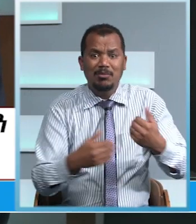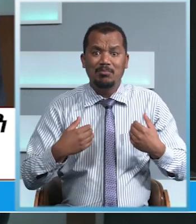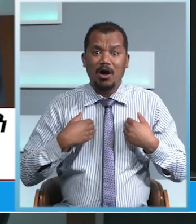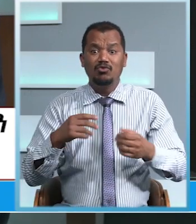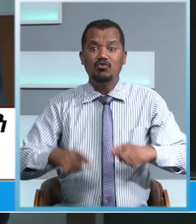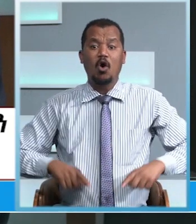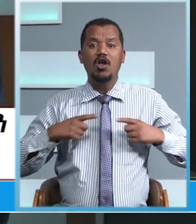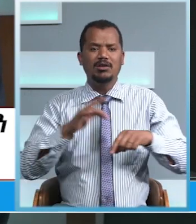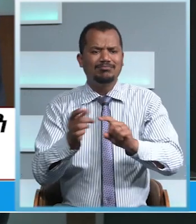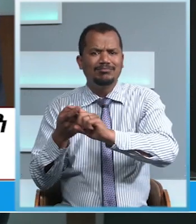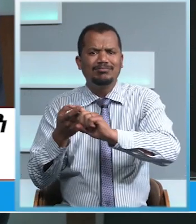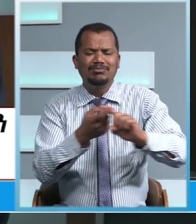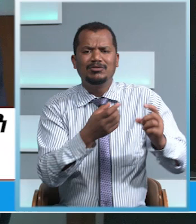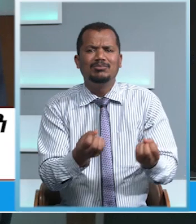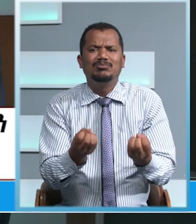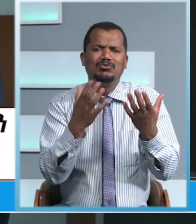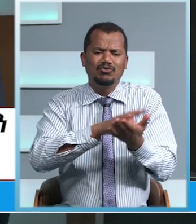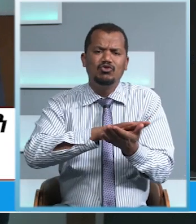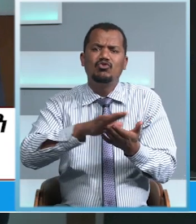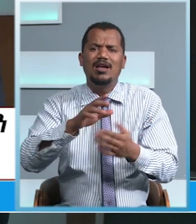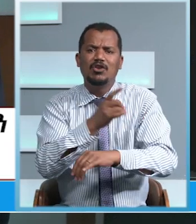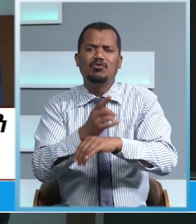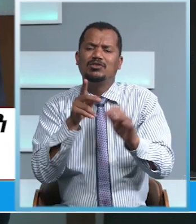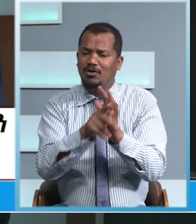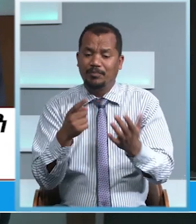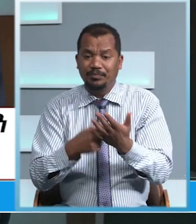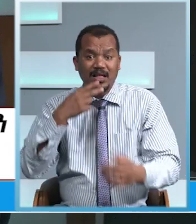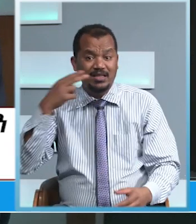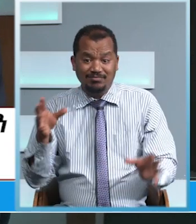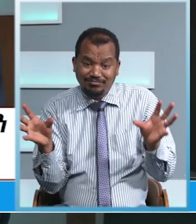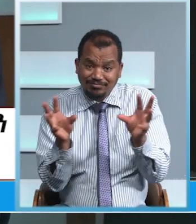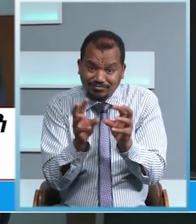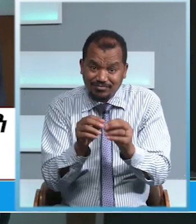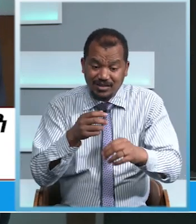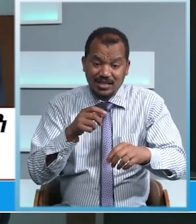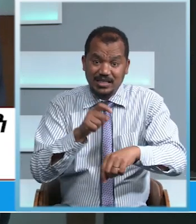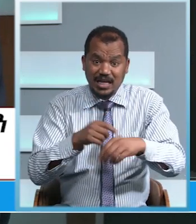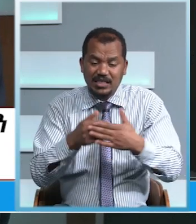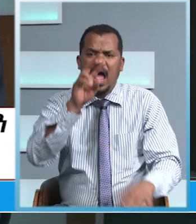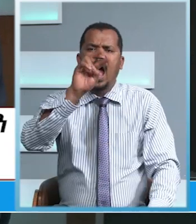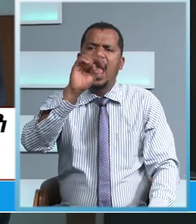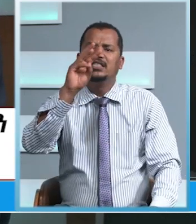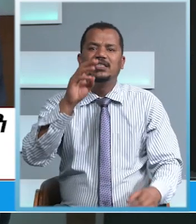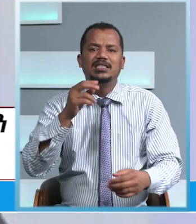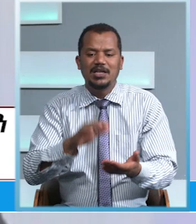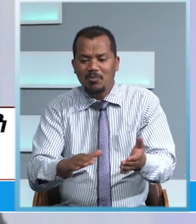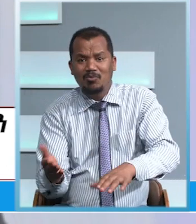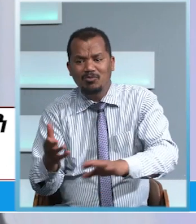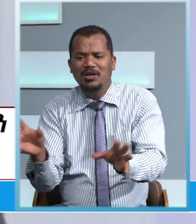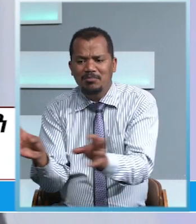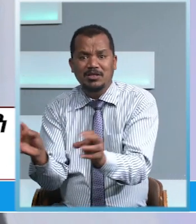በመሰብሰብ ላይ ባሉ ኗሪዎች ላይ በከፈተው ተኩስ በርካታ ንጹሃንን ገድሏል የዜና እስከ ተጠናከረበት ሰዓት ድረስ 26